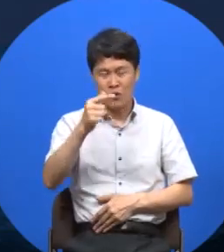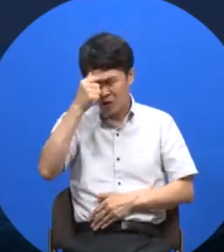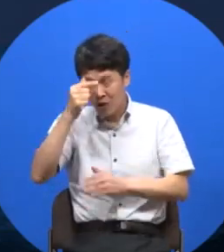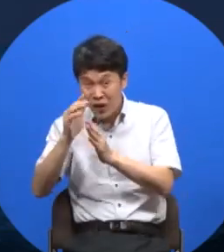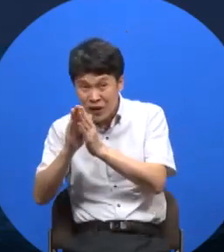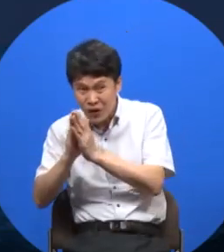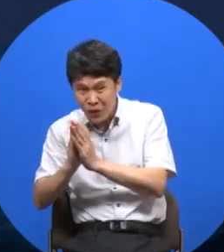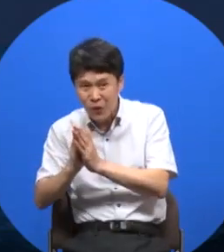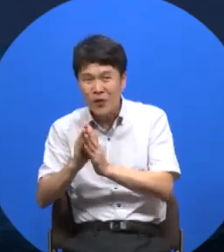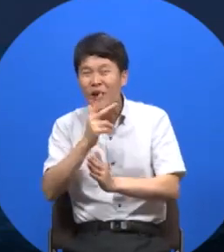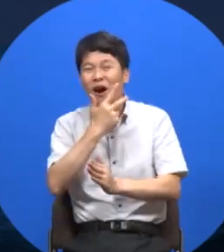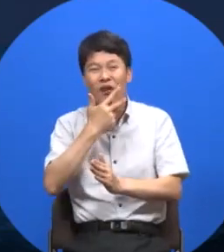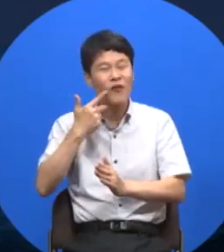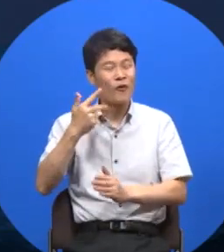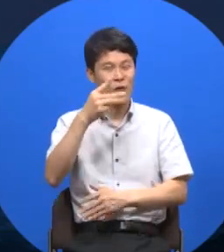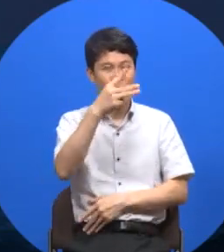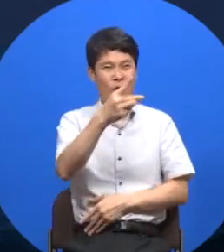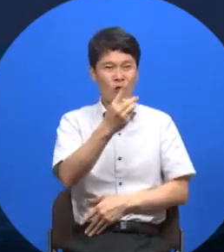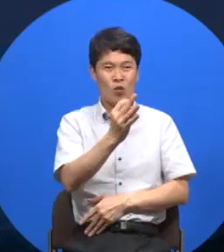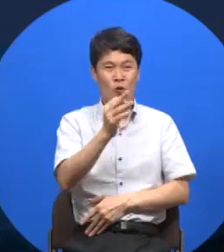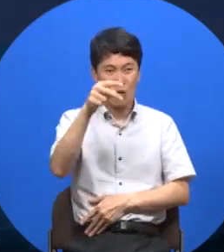통성 기도의 영어를 그냥 통성